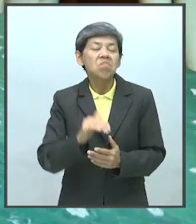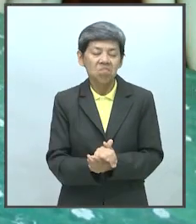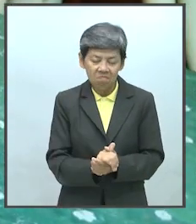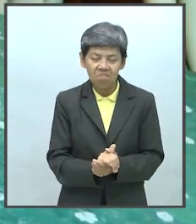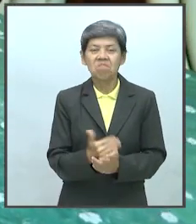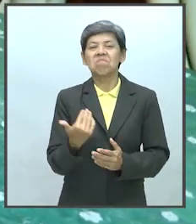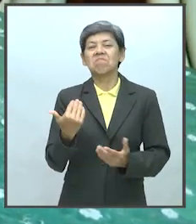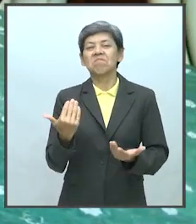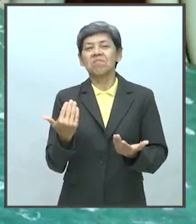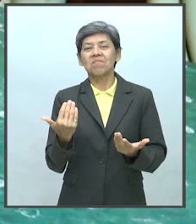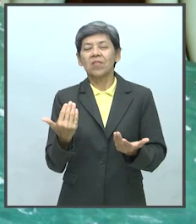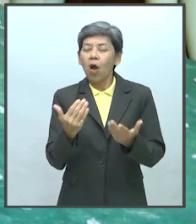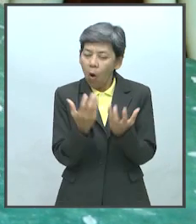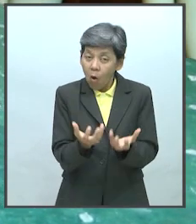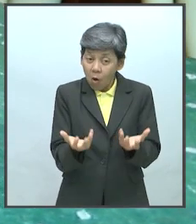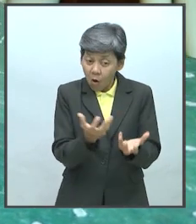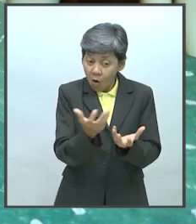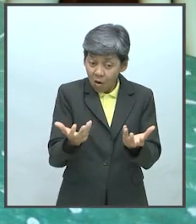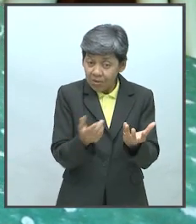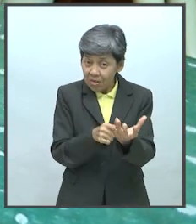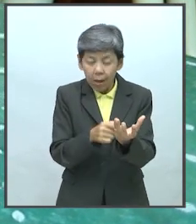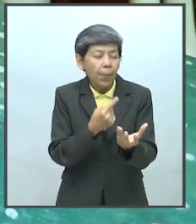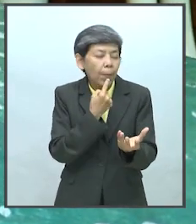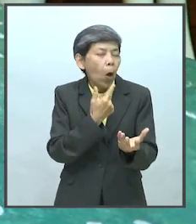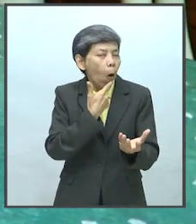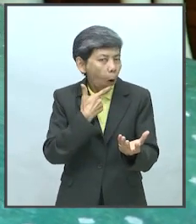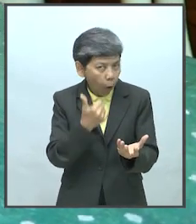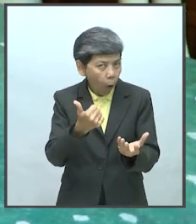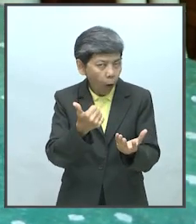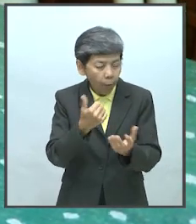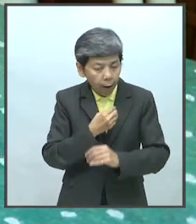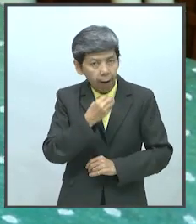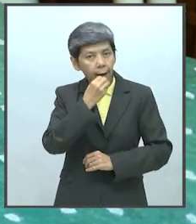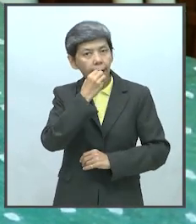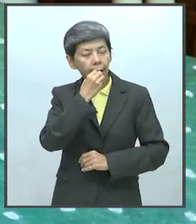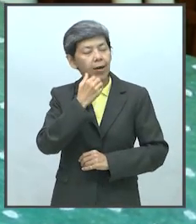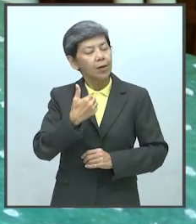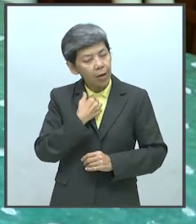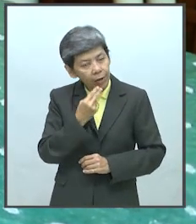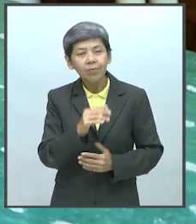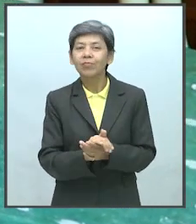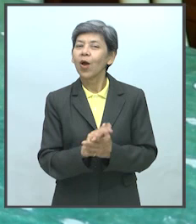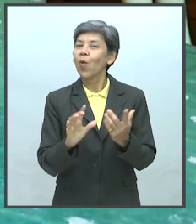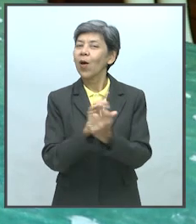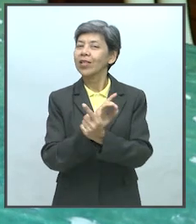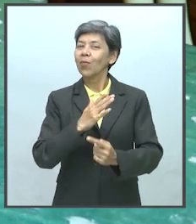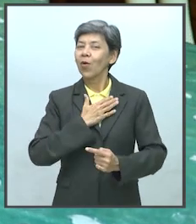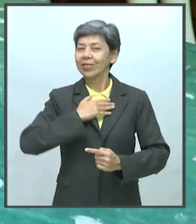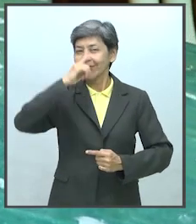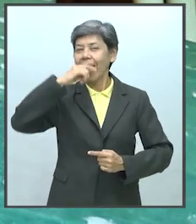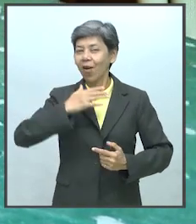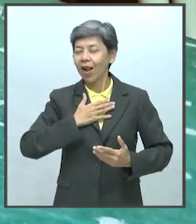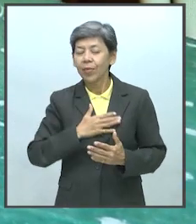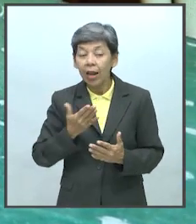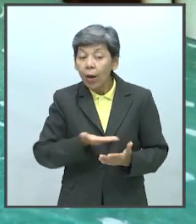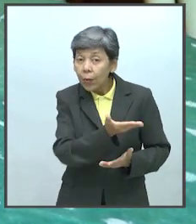เป็นแค่ของที่มีรสชาติอร่อยแล้วก็ไปทานแล้วเนี่ยก็ยังเป็นเหมือนกับเป็นงานศิลปะด้วยถ้าหากว่าเราช่วย